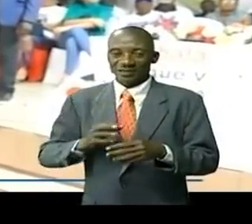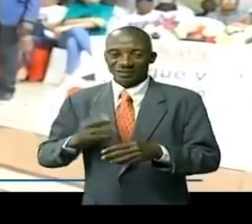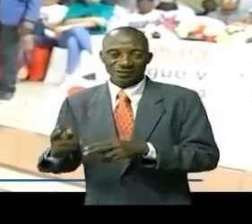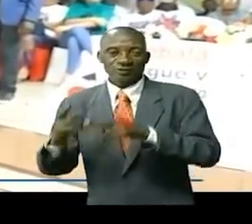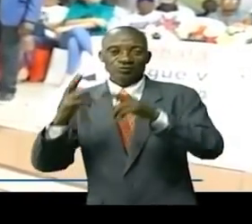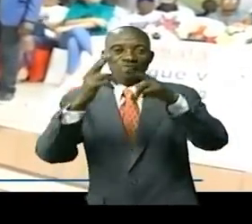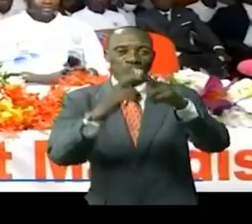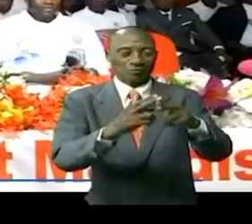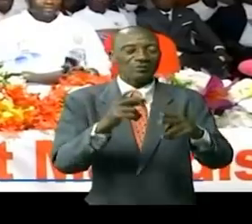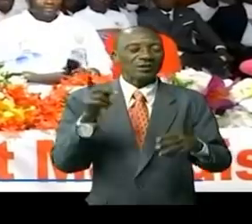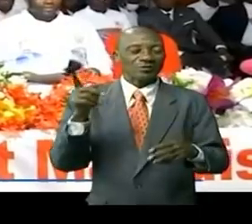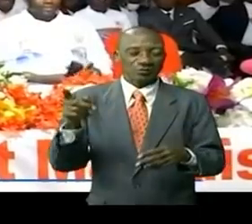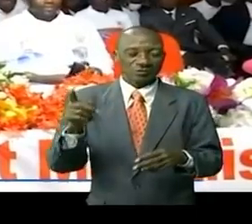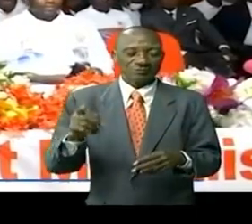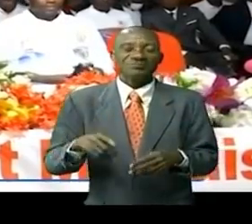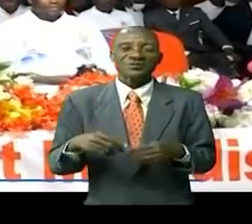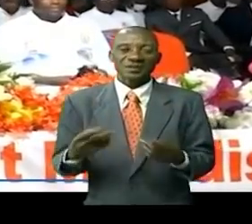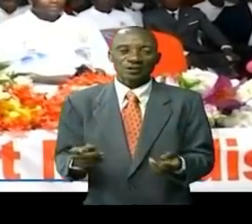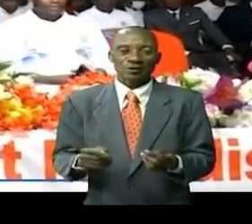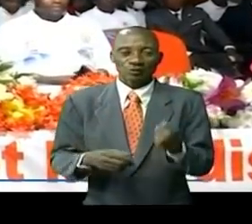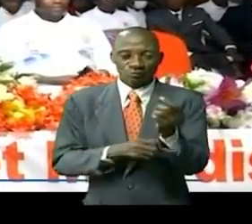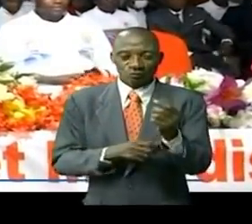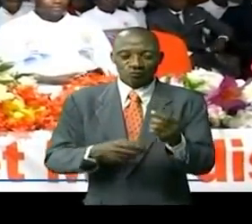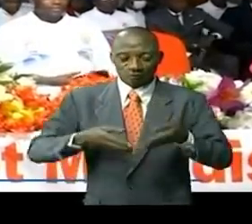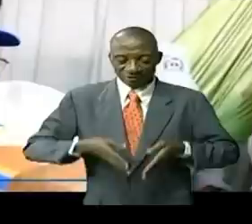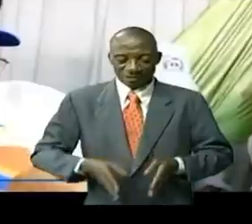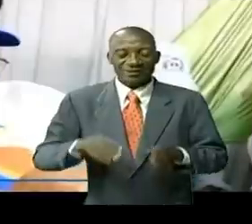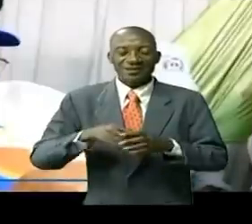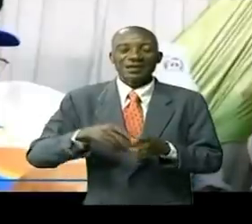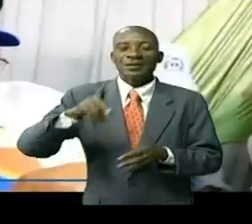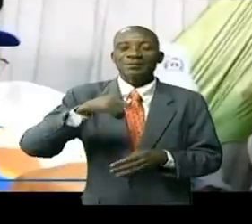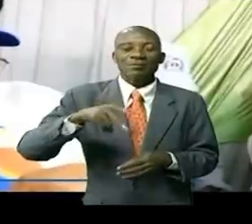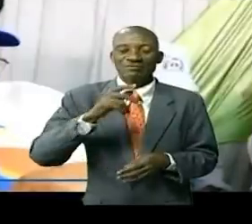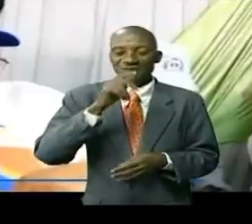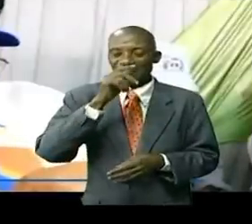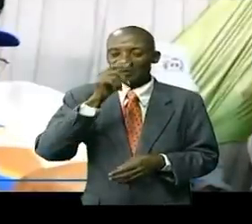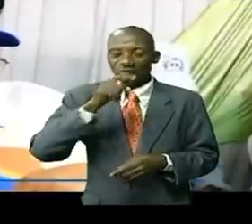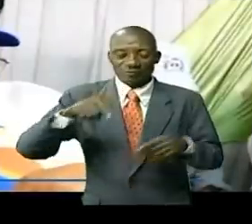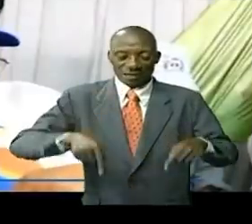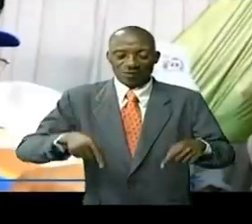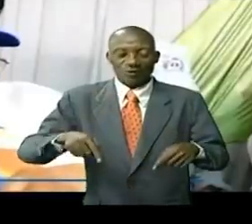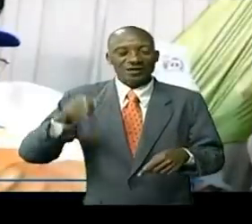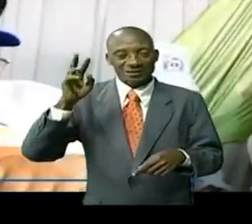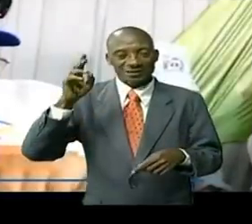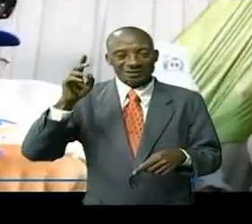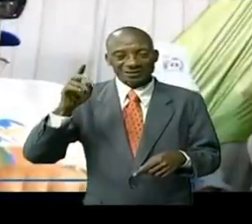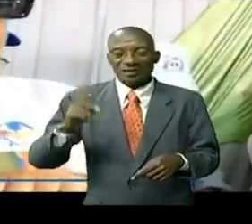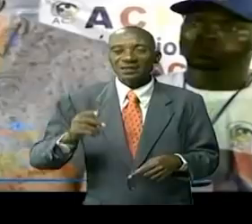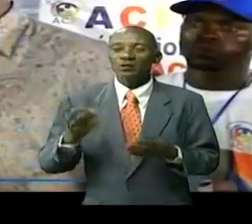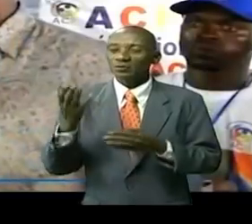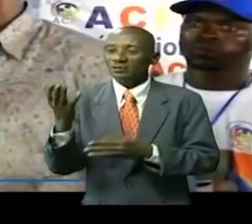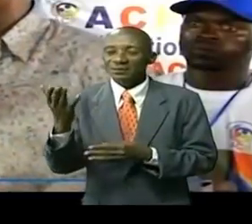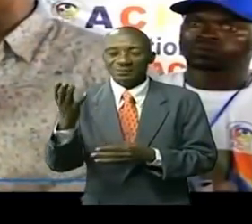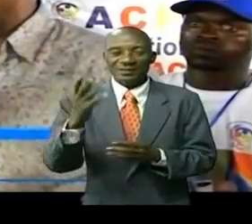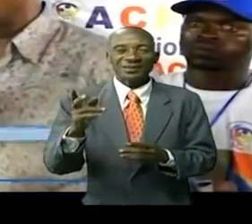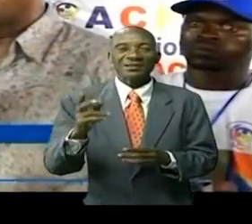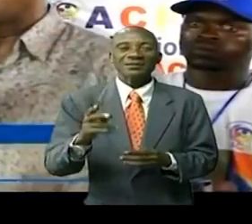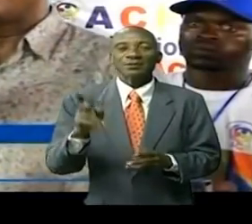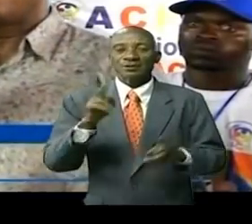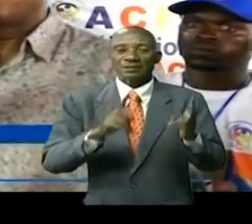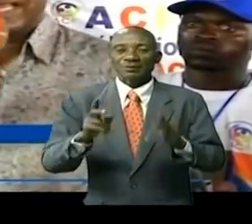l'unité nationale comme seul gage devant nous conduire à un développement intégral de notre pays.